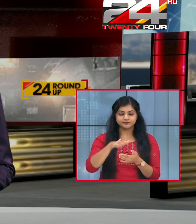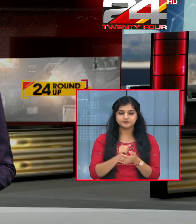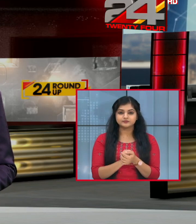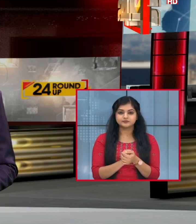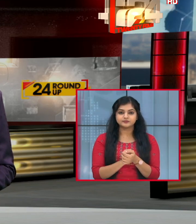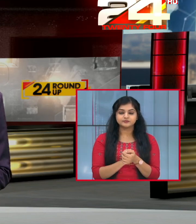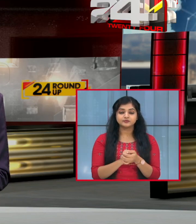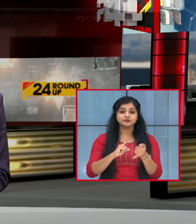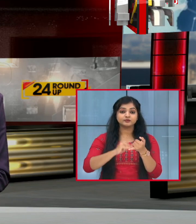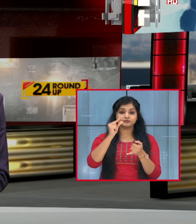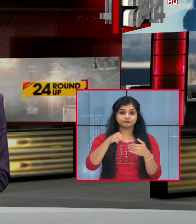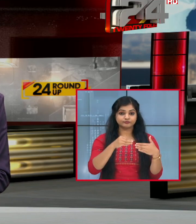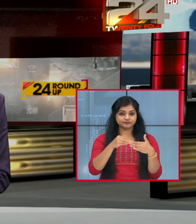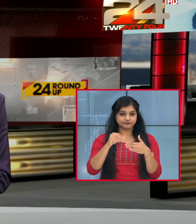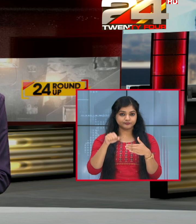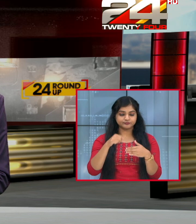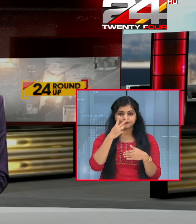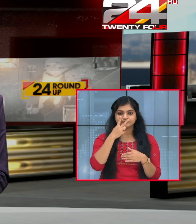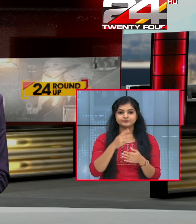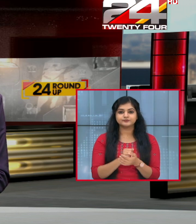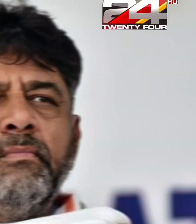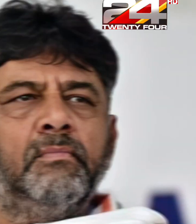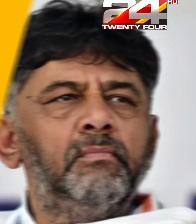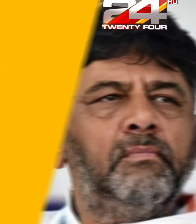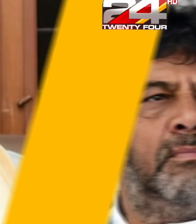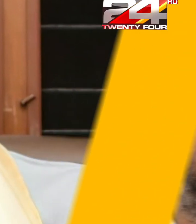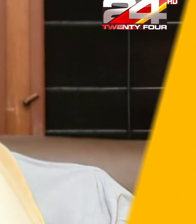വിശദമായി. സിദ്ധരാമയ്യയോ നായകൻ?